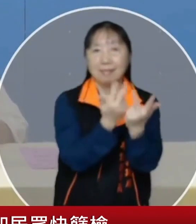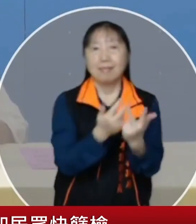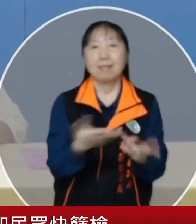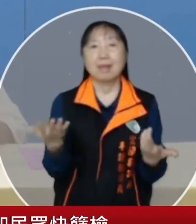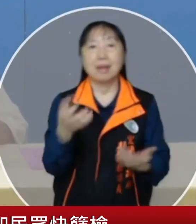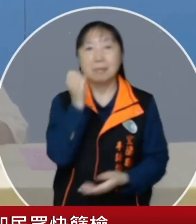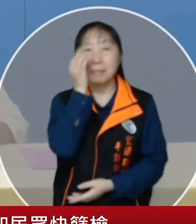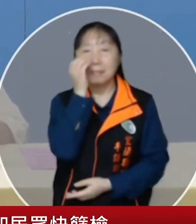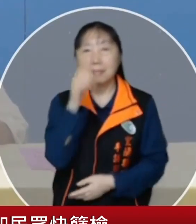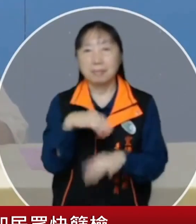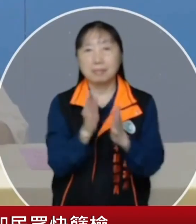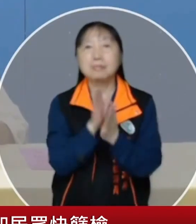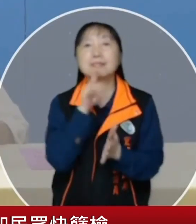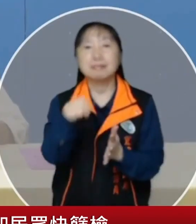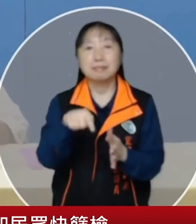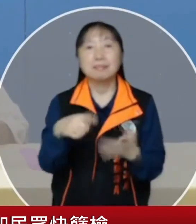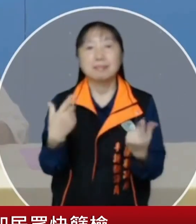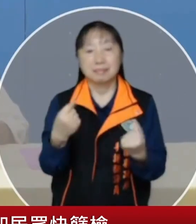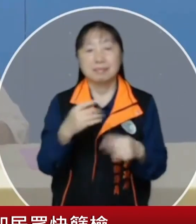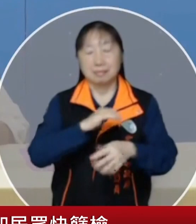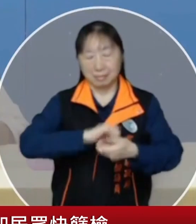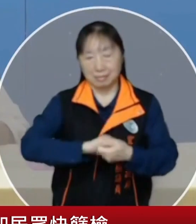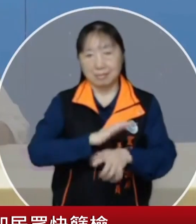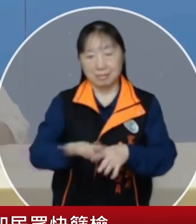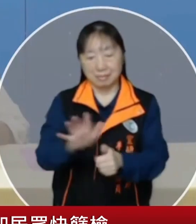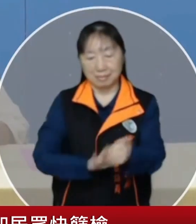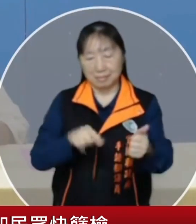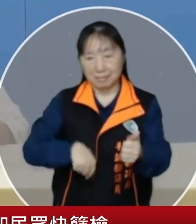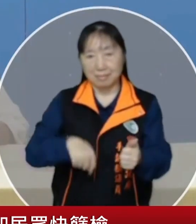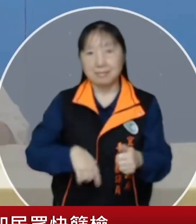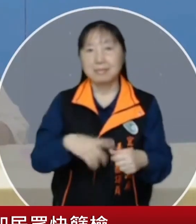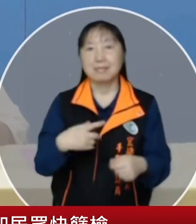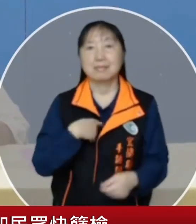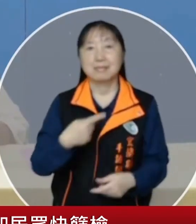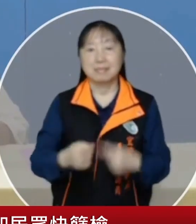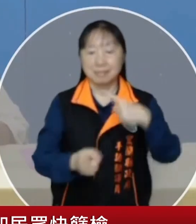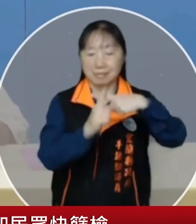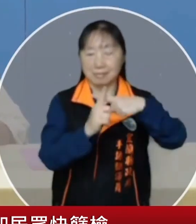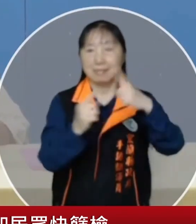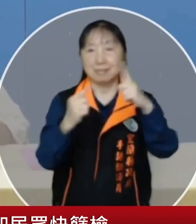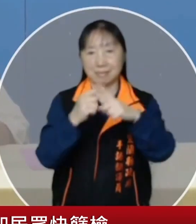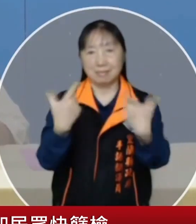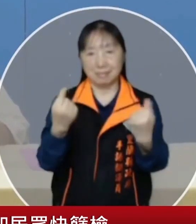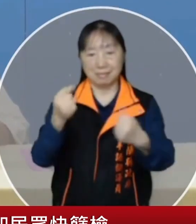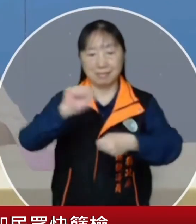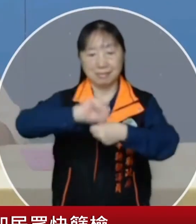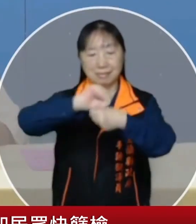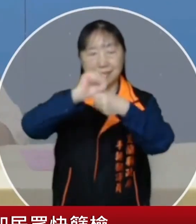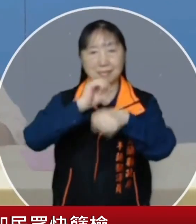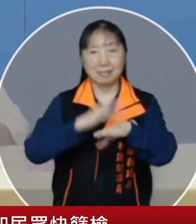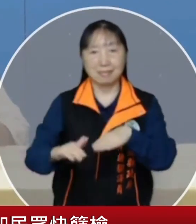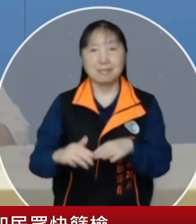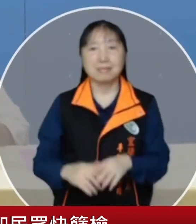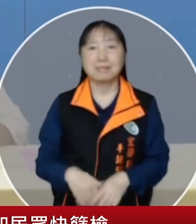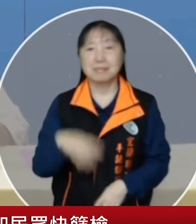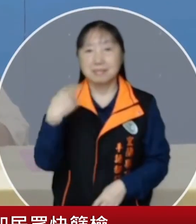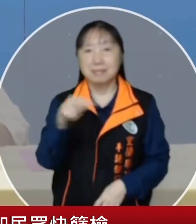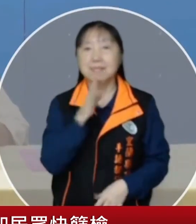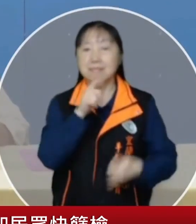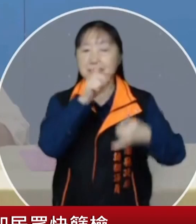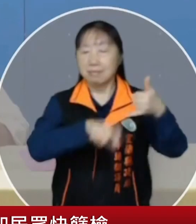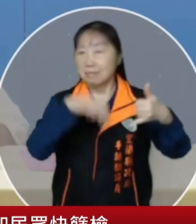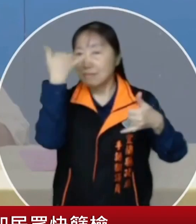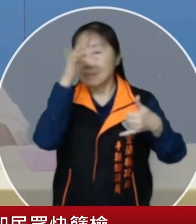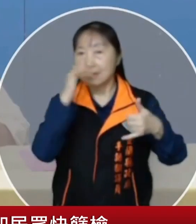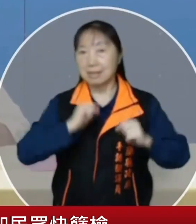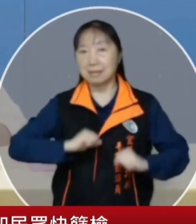们呢势必会受到影响，确诊个案也会越来越多，甚至呢出现无症状的感染